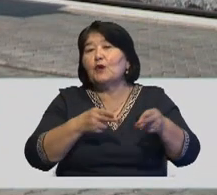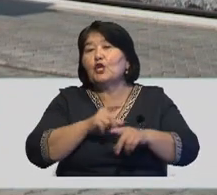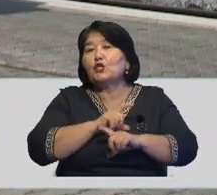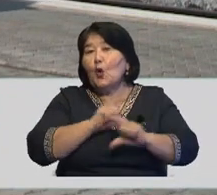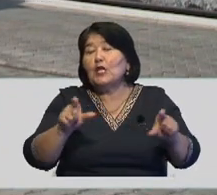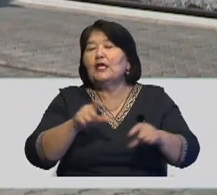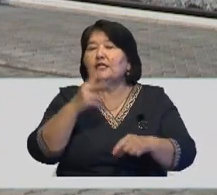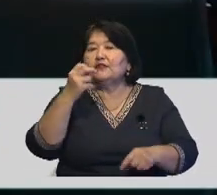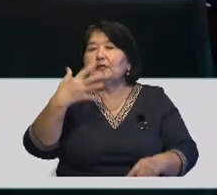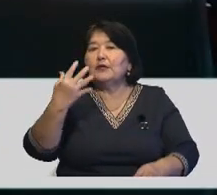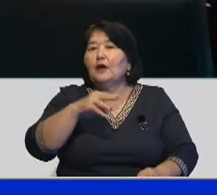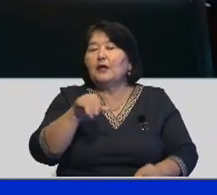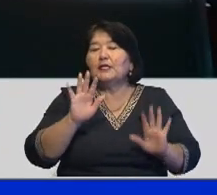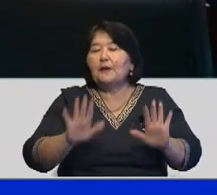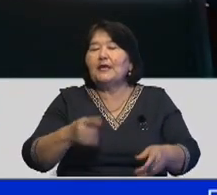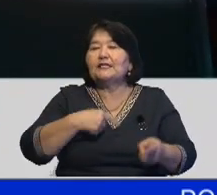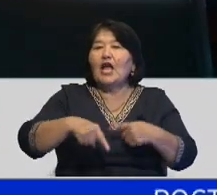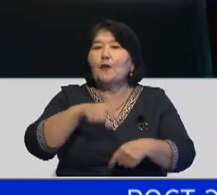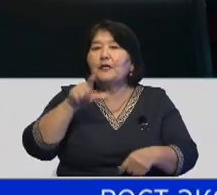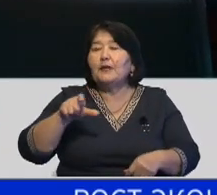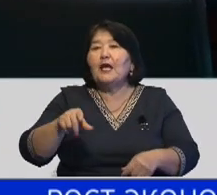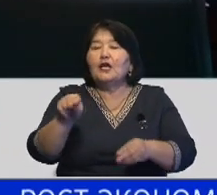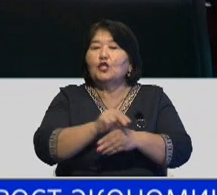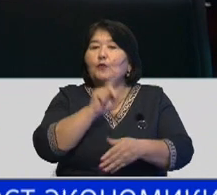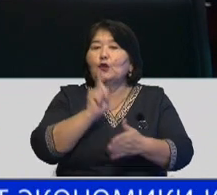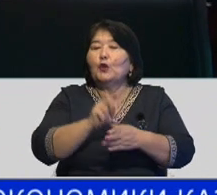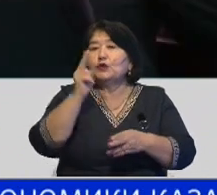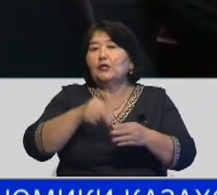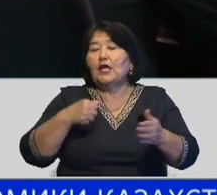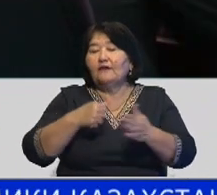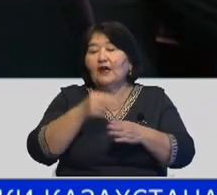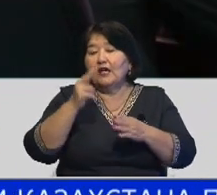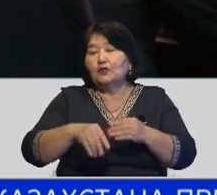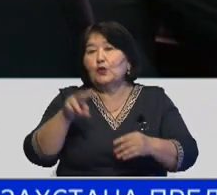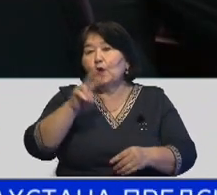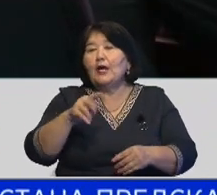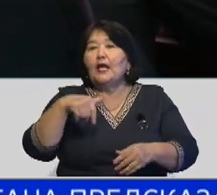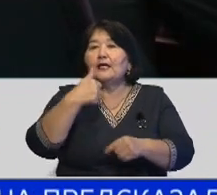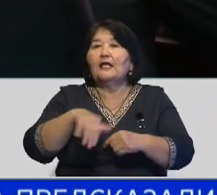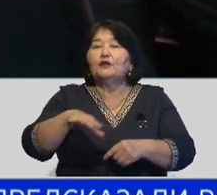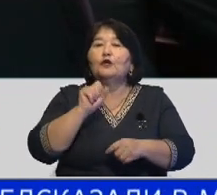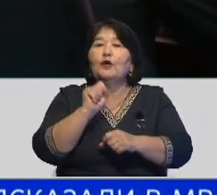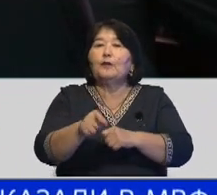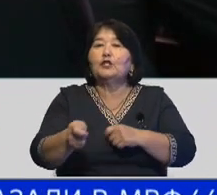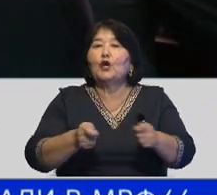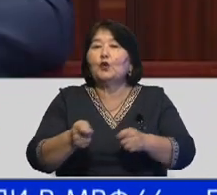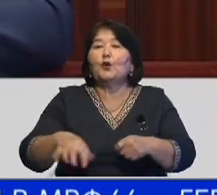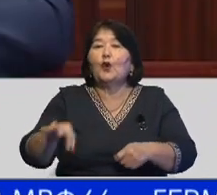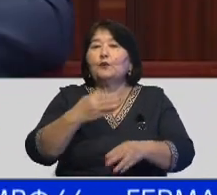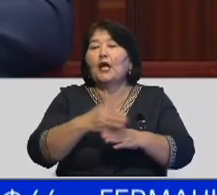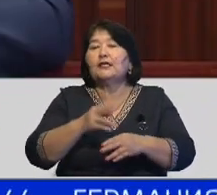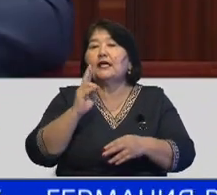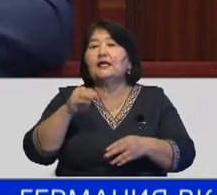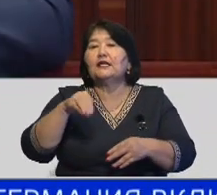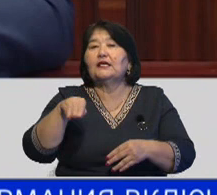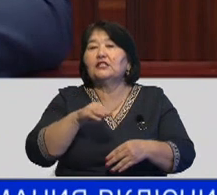и 255 миллионов – местные предприниматели. Ремонт должен завершиться к концу ноября. Глава региона поручил руководителю областного отделения